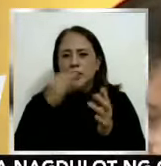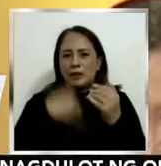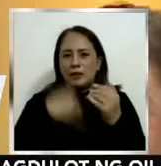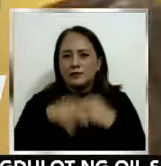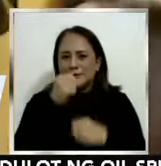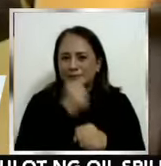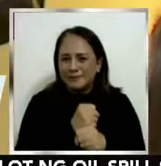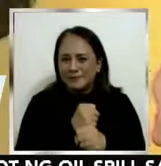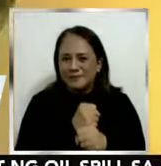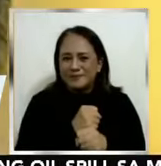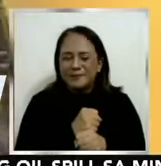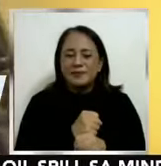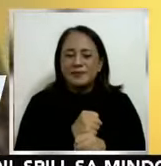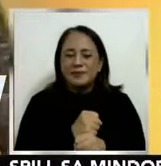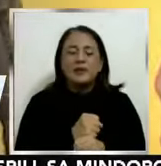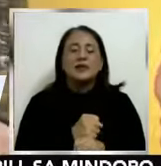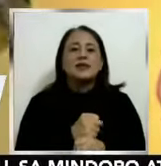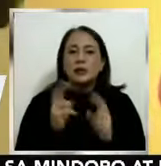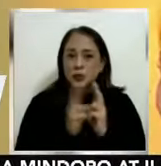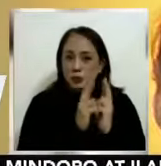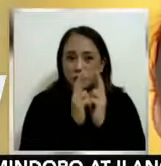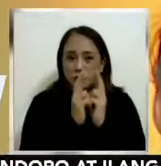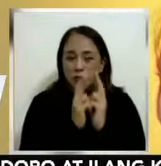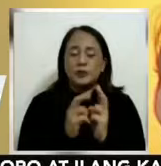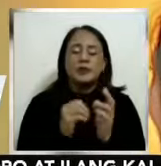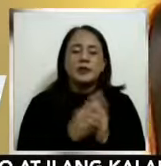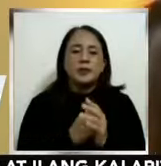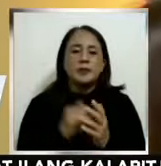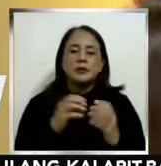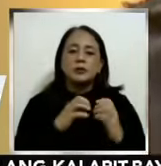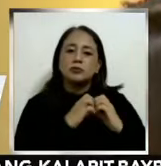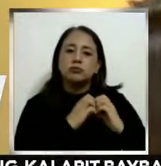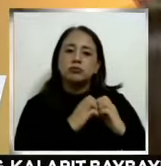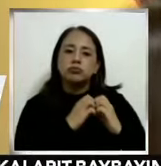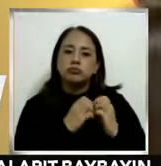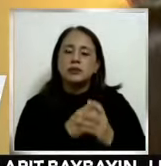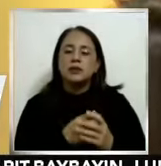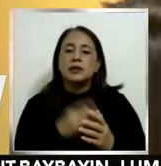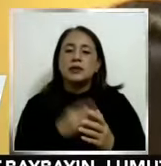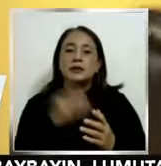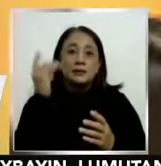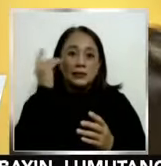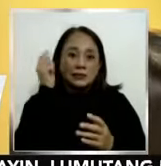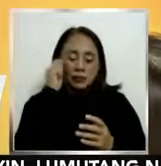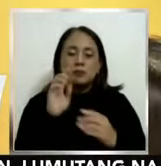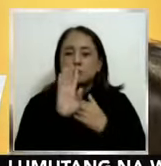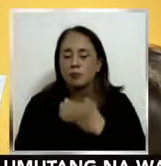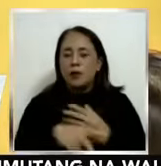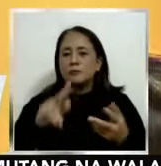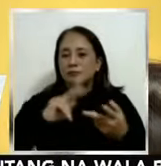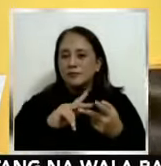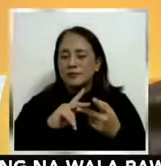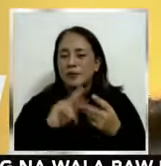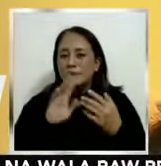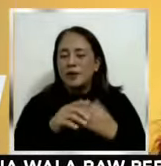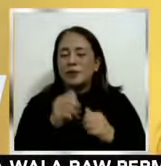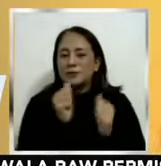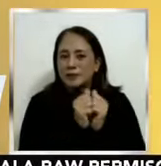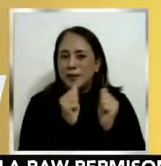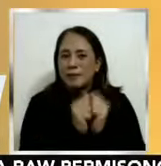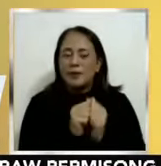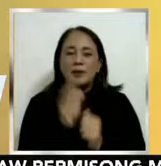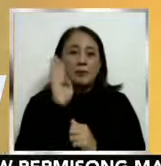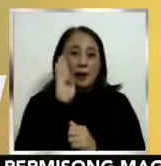for reunion, ganyan naman ang turing ni Kapuso drama king Dennis Trillo sa pagbabalik-tambala nila ni Bea Alonzo sa upcoming series na